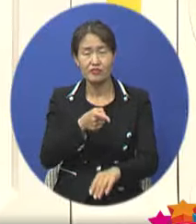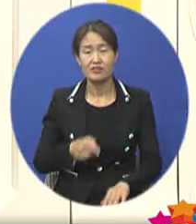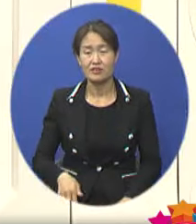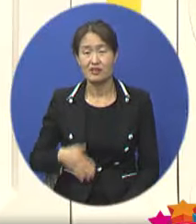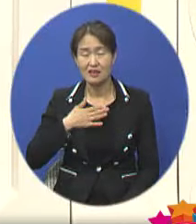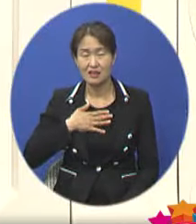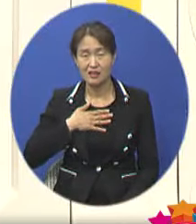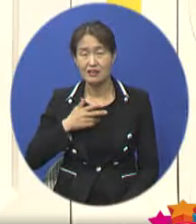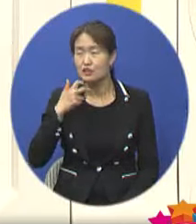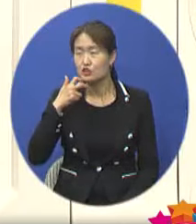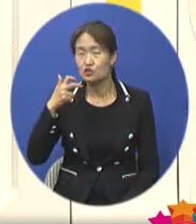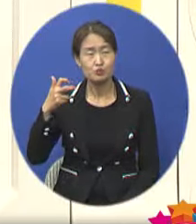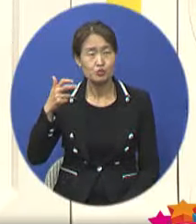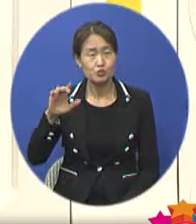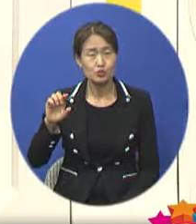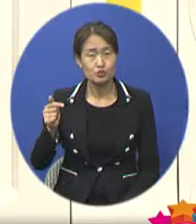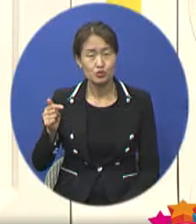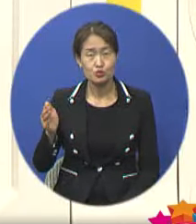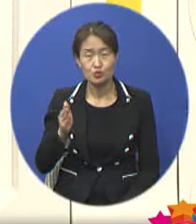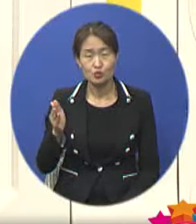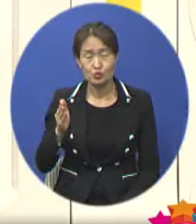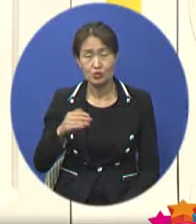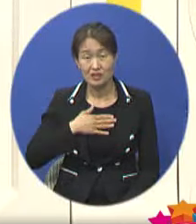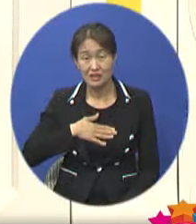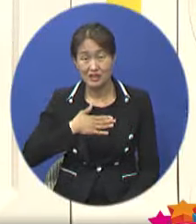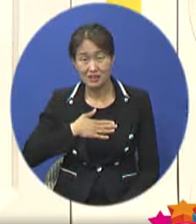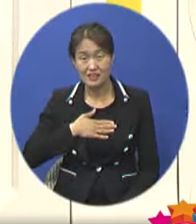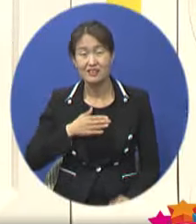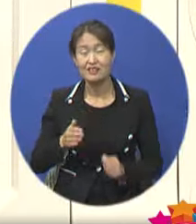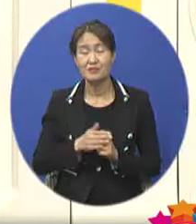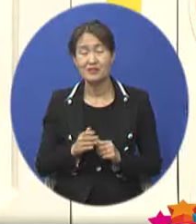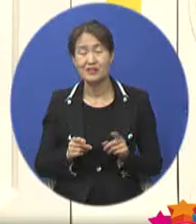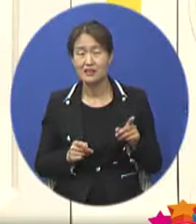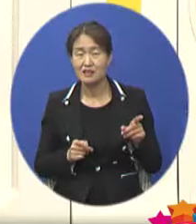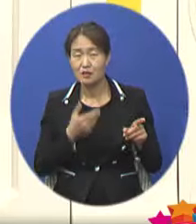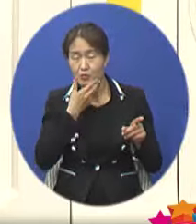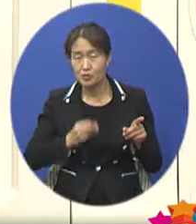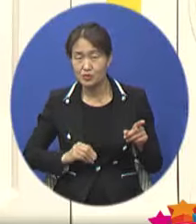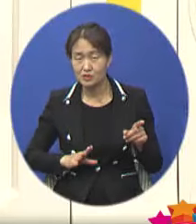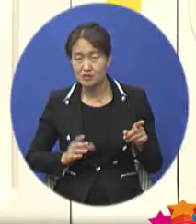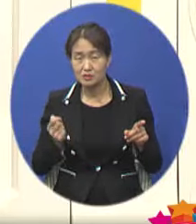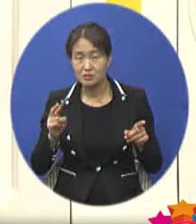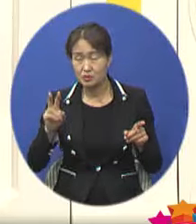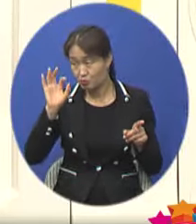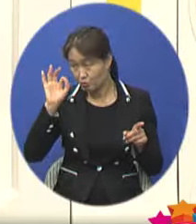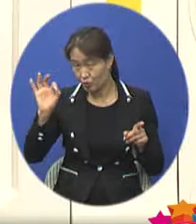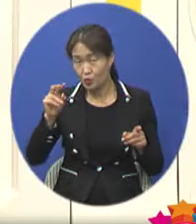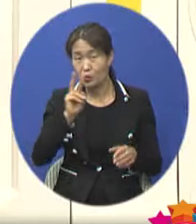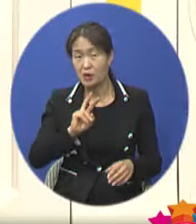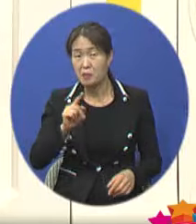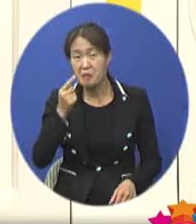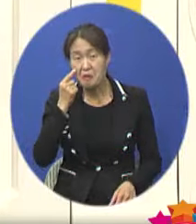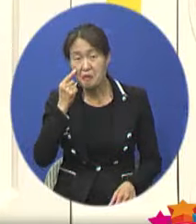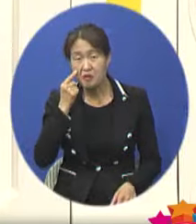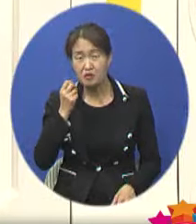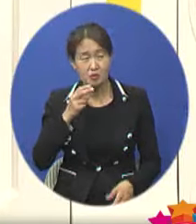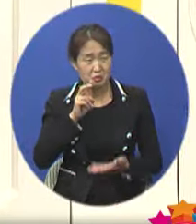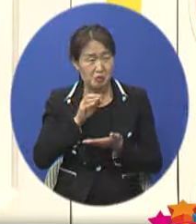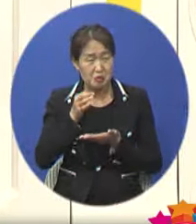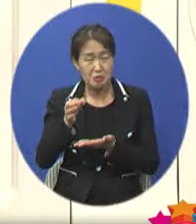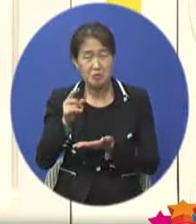70분에 가서 하니까 예. 복지 대비 보라고. 아. 복지 대비 보고 노래 좀 한마디씩 부르라고